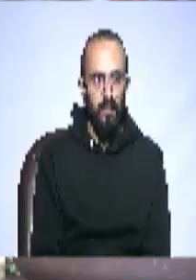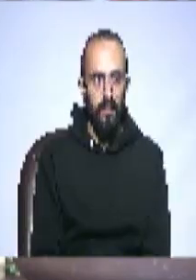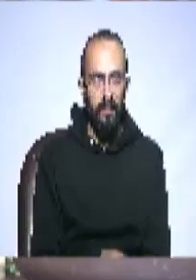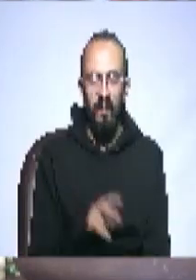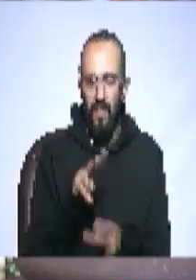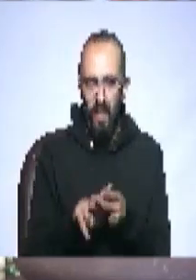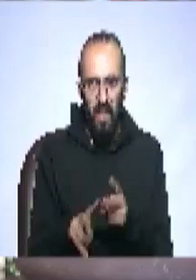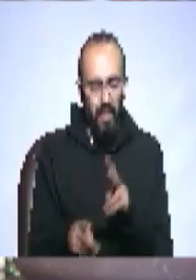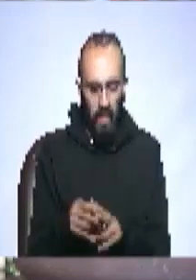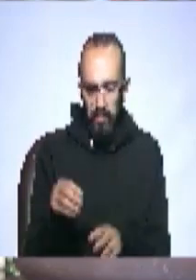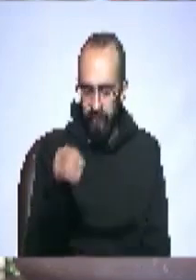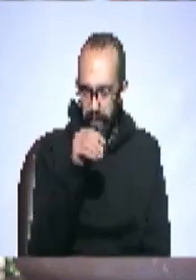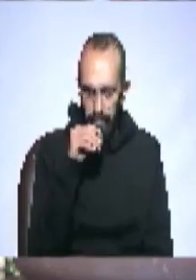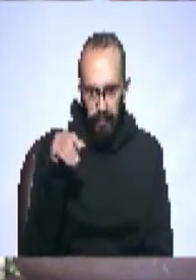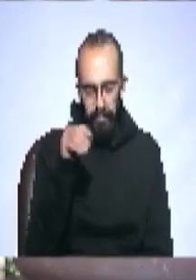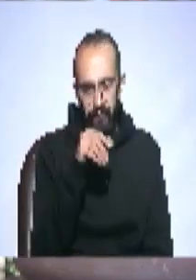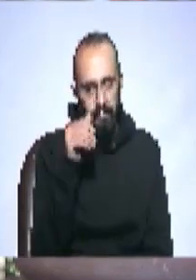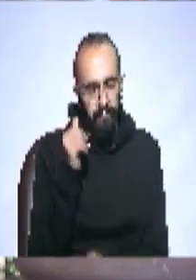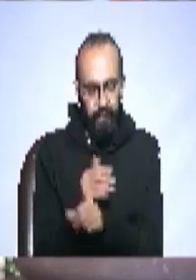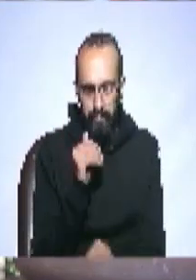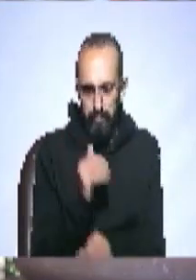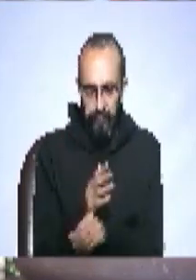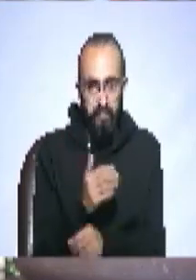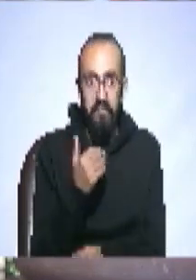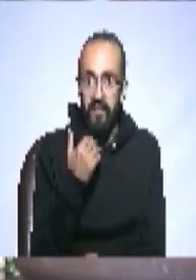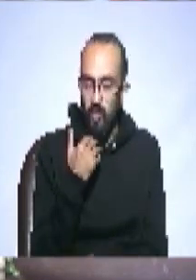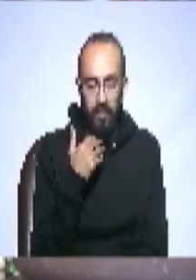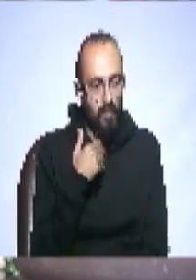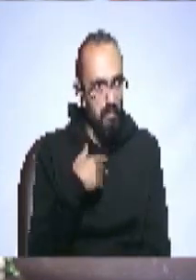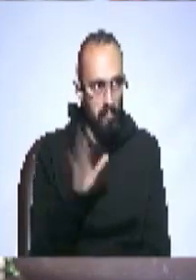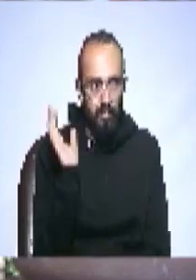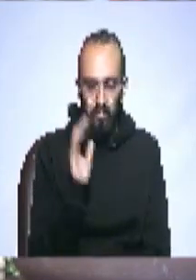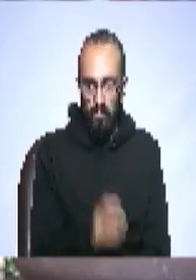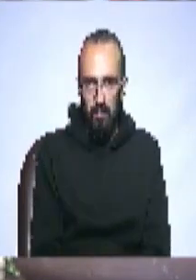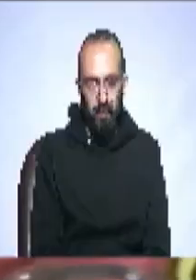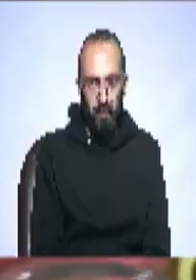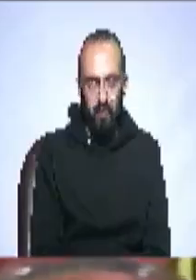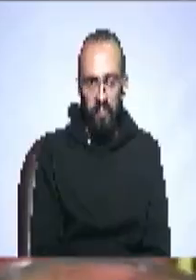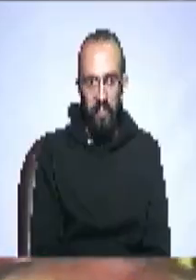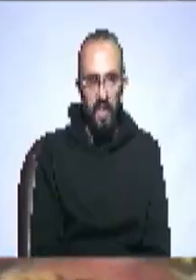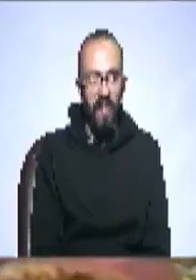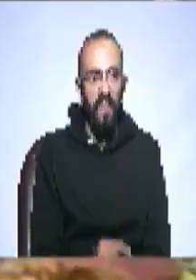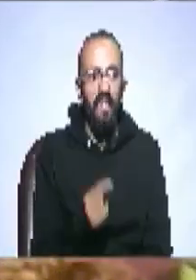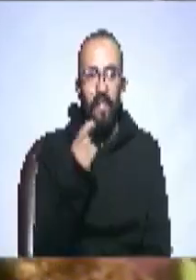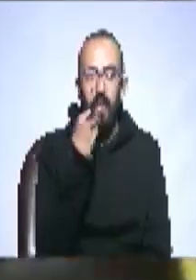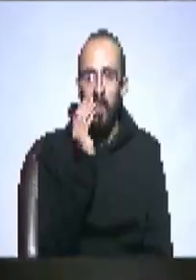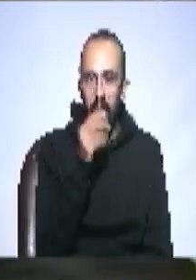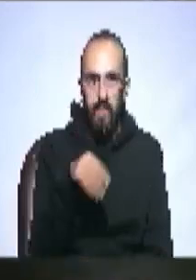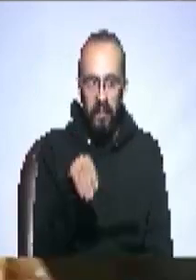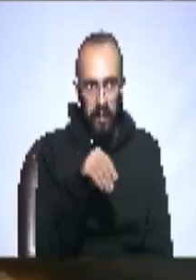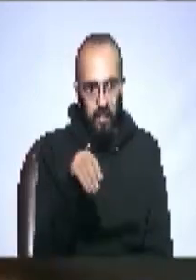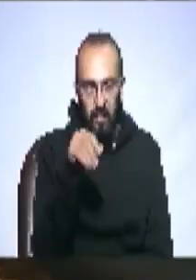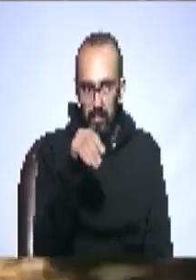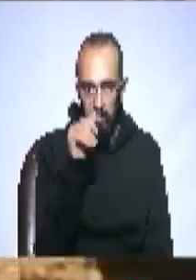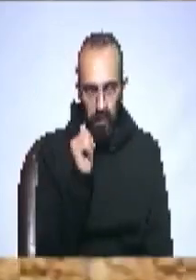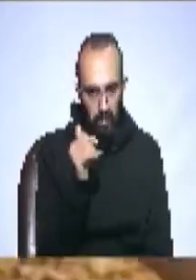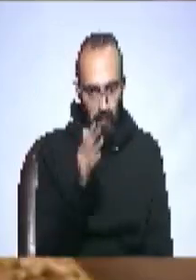اي حاجة موجودة عند حضرتك في البيت حطيها، ما عندكيش ما تحطيش. شوية فول سوداني